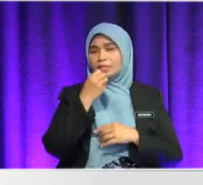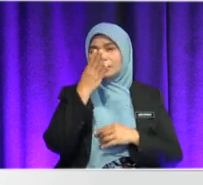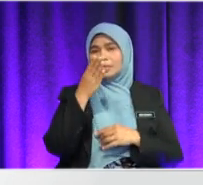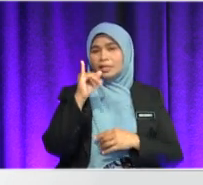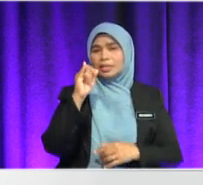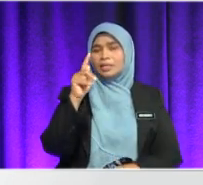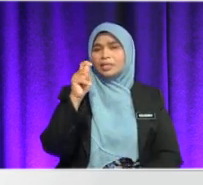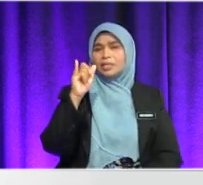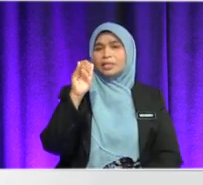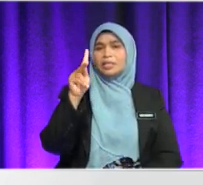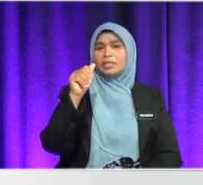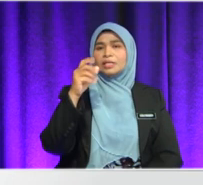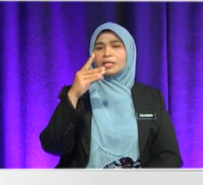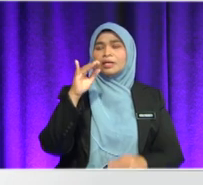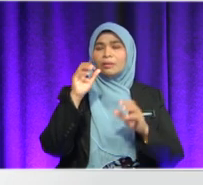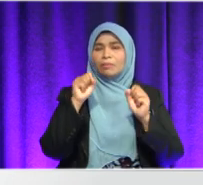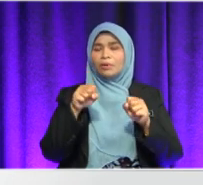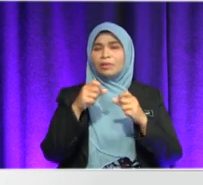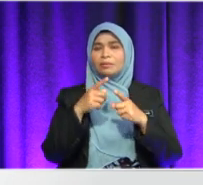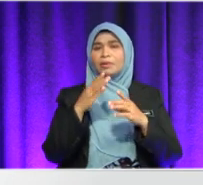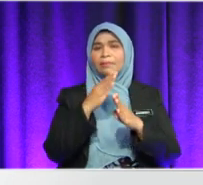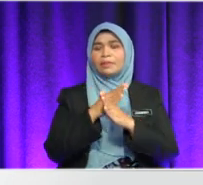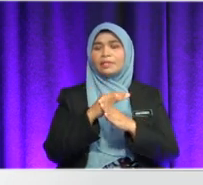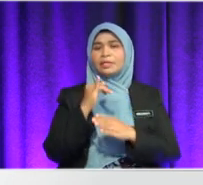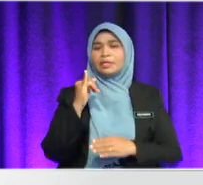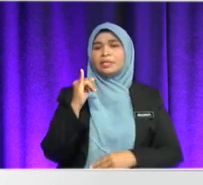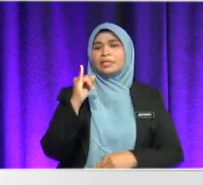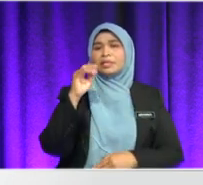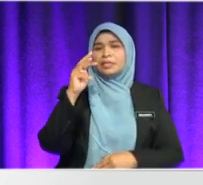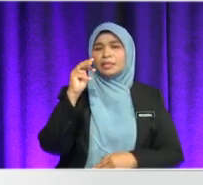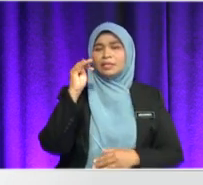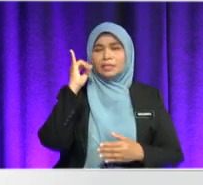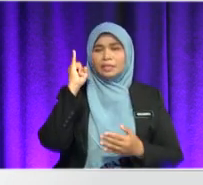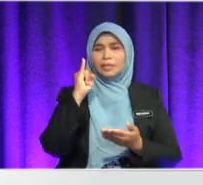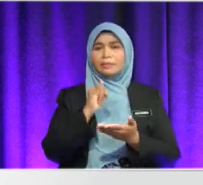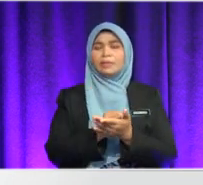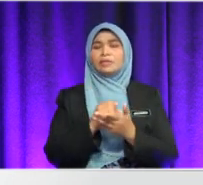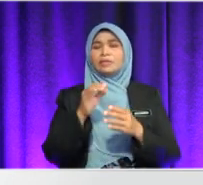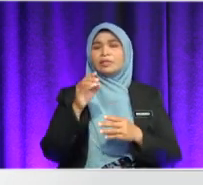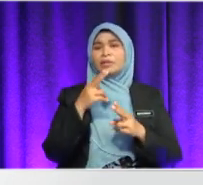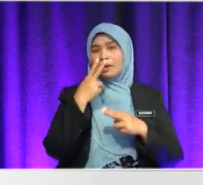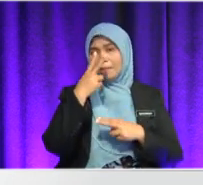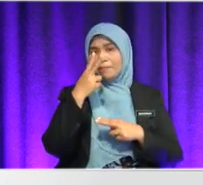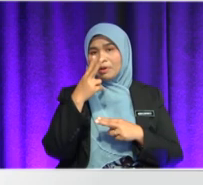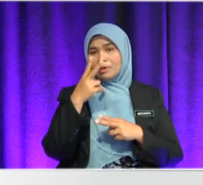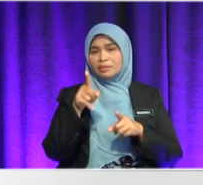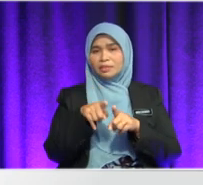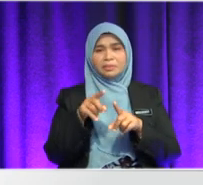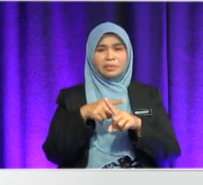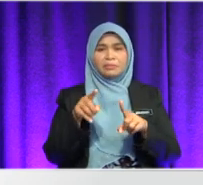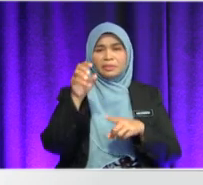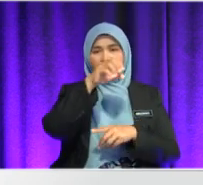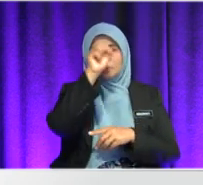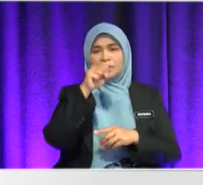membatalkan iman selain itikad Al uluhiyah nampak sama tapi berbeda